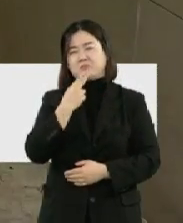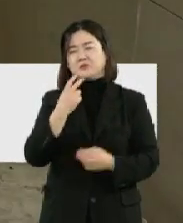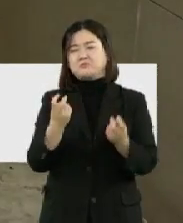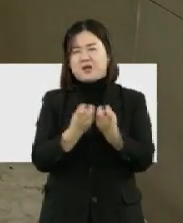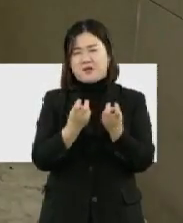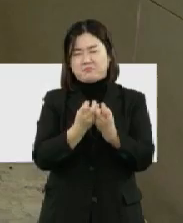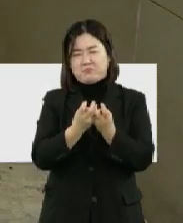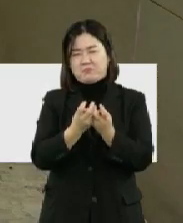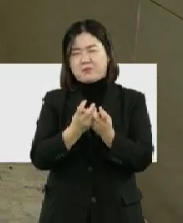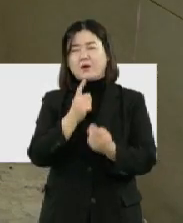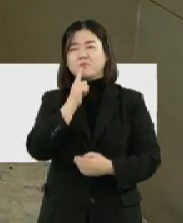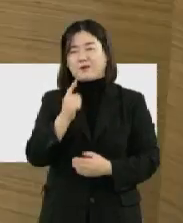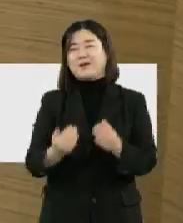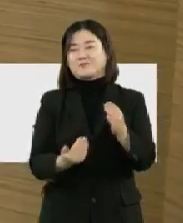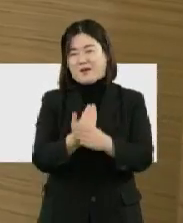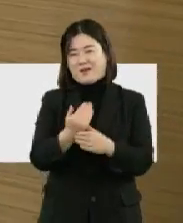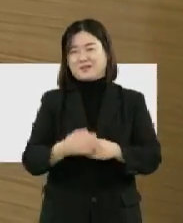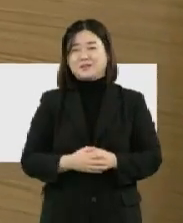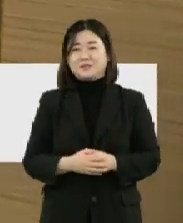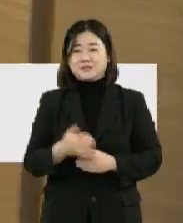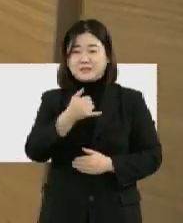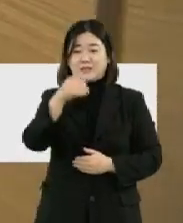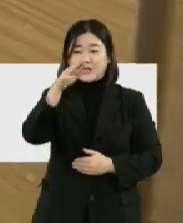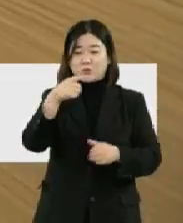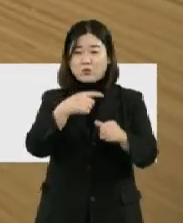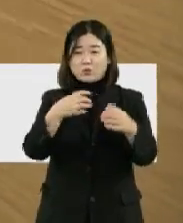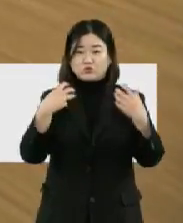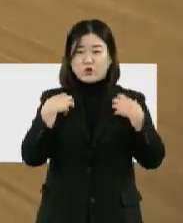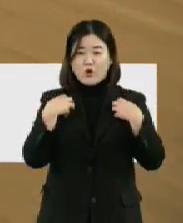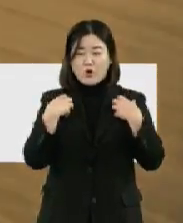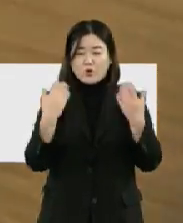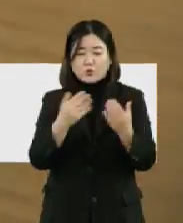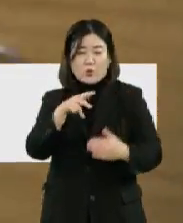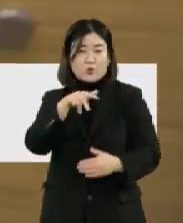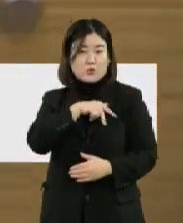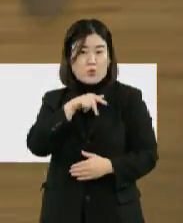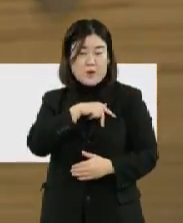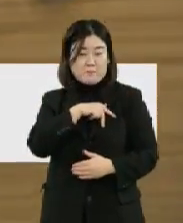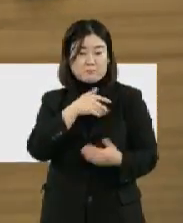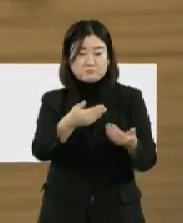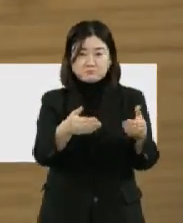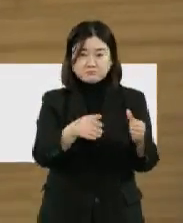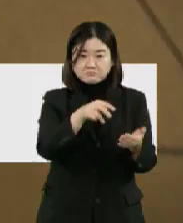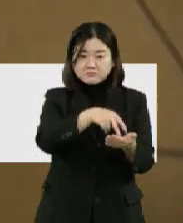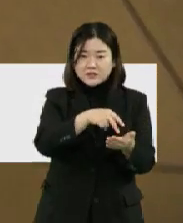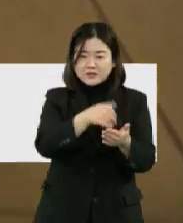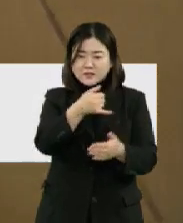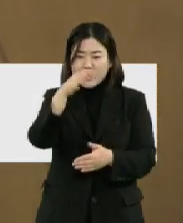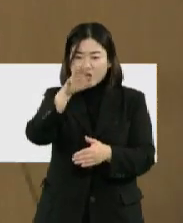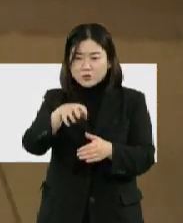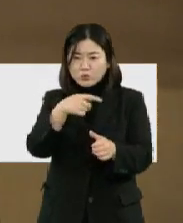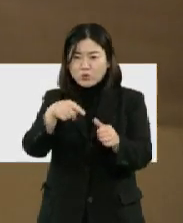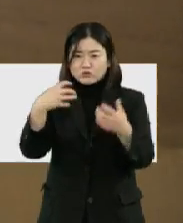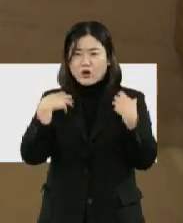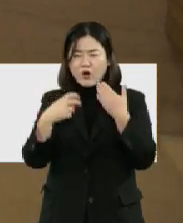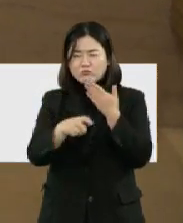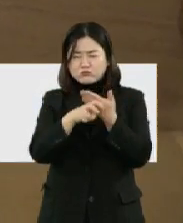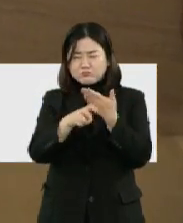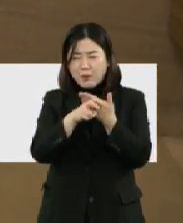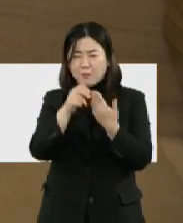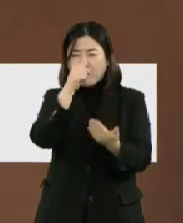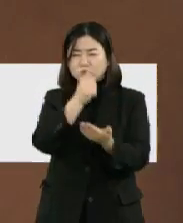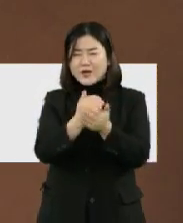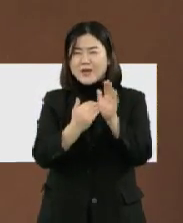이라는 지적이 나오고 있습니다 세종시교육청 노동조합에 따르면 최근 3종 교육청은 불법 촬영